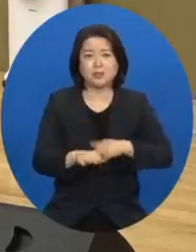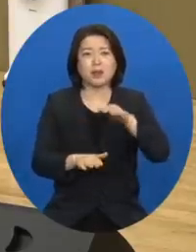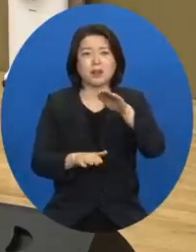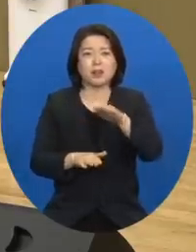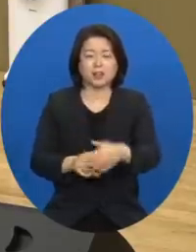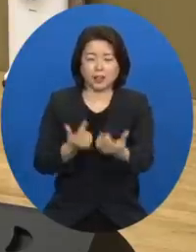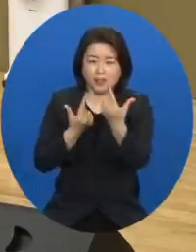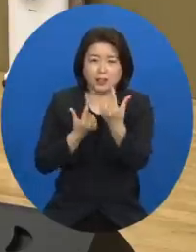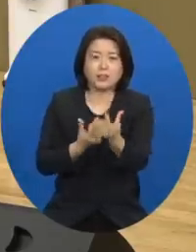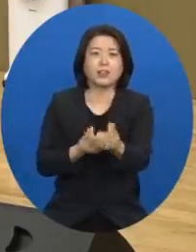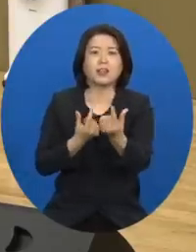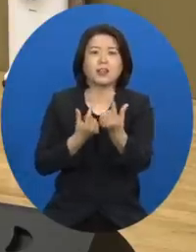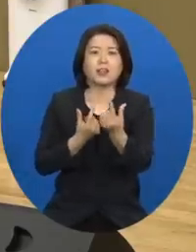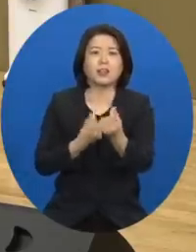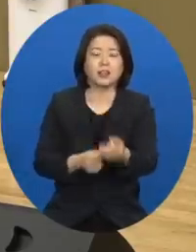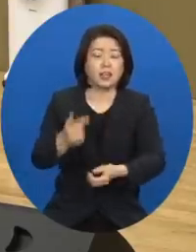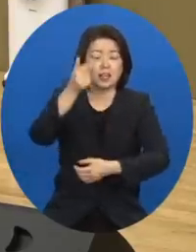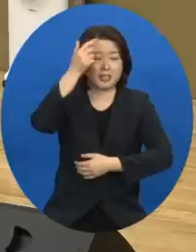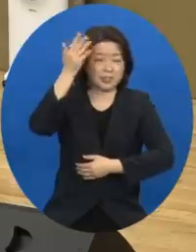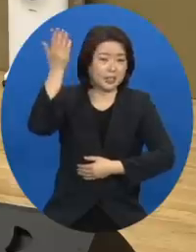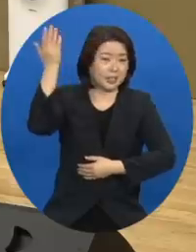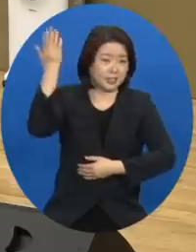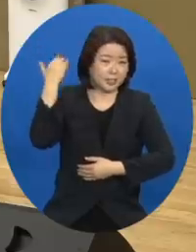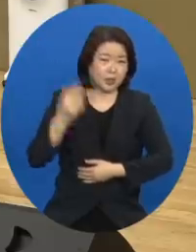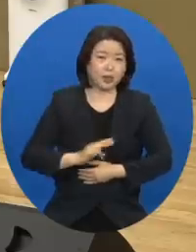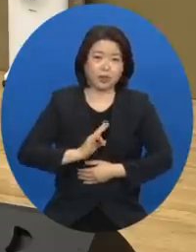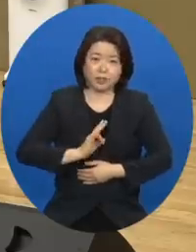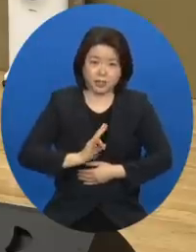발자취를 밟게 예선지자 에녹같이